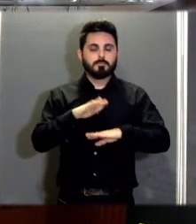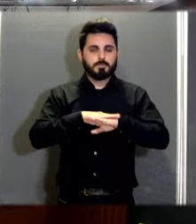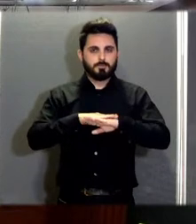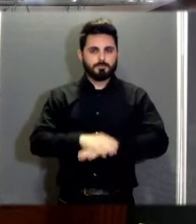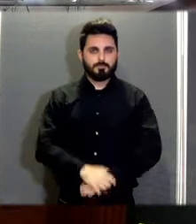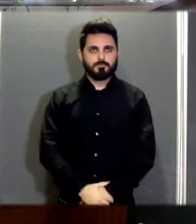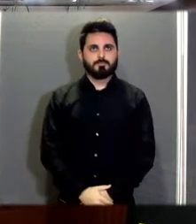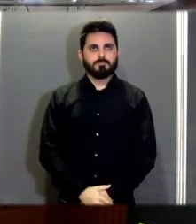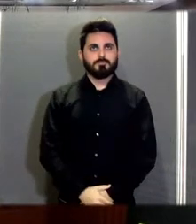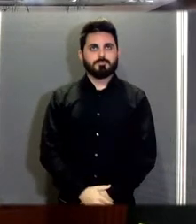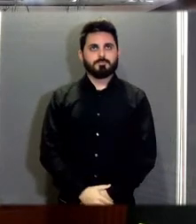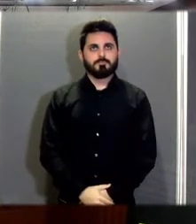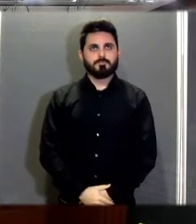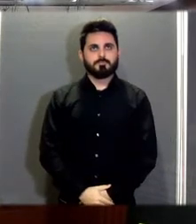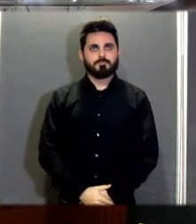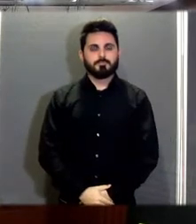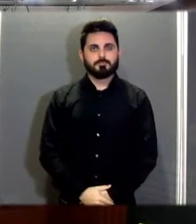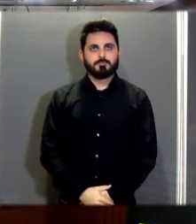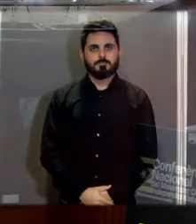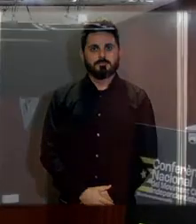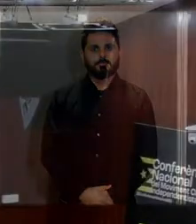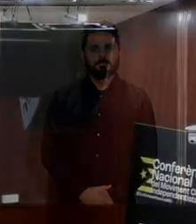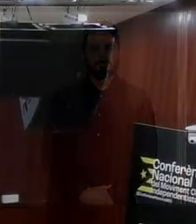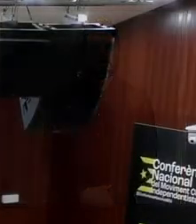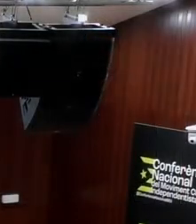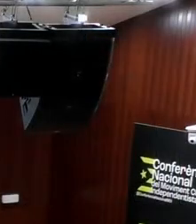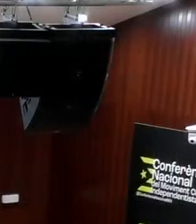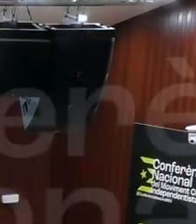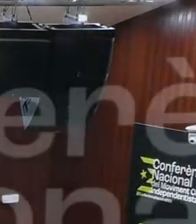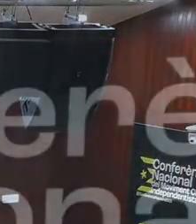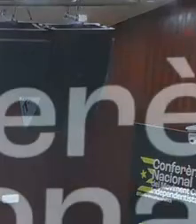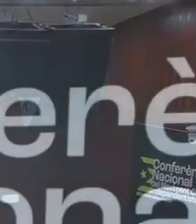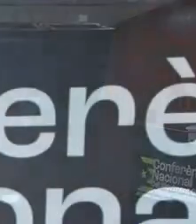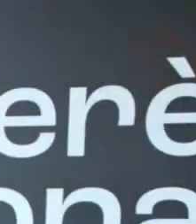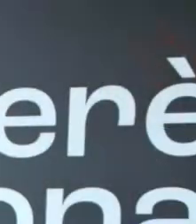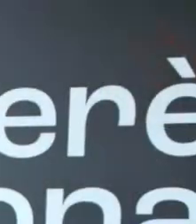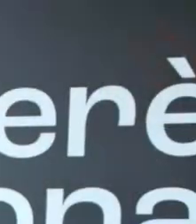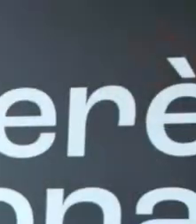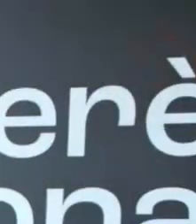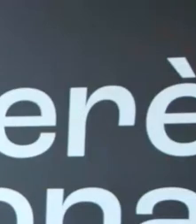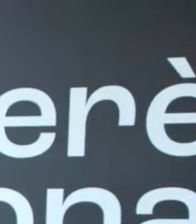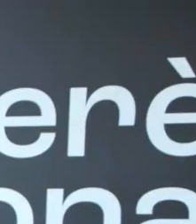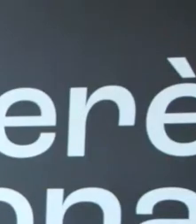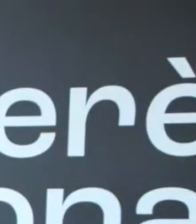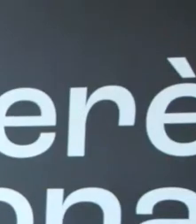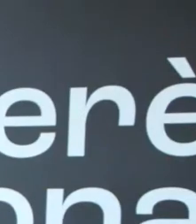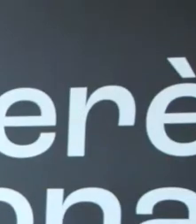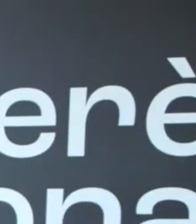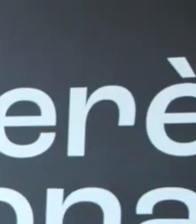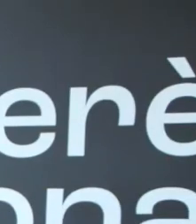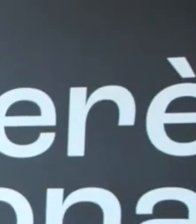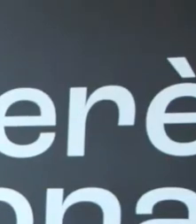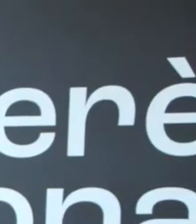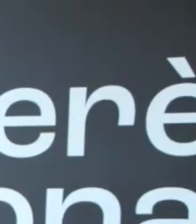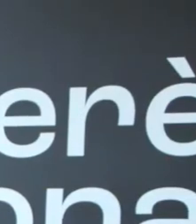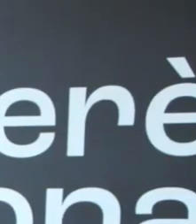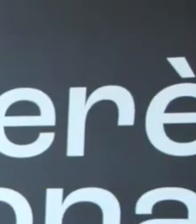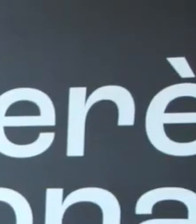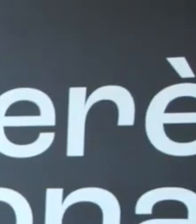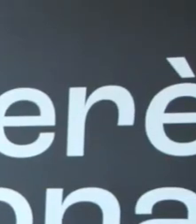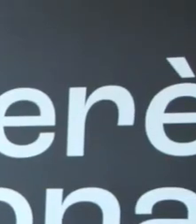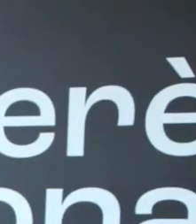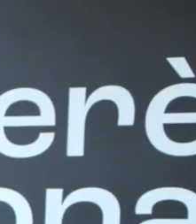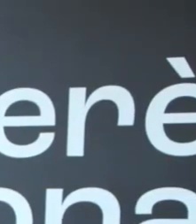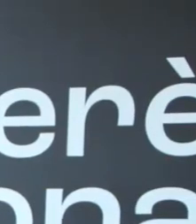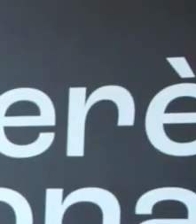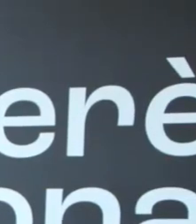Crec que és molt important que tornem a parlar de com fer la independència i que en parlem a partir dels aprenentatges del que va ser el primer